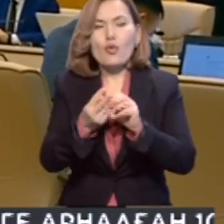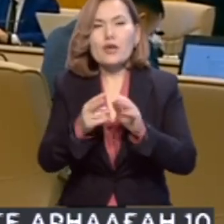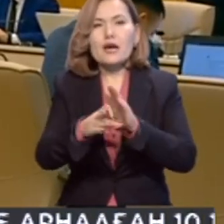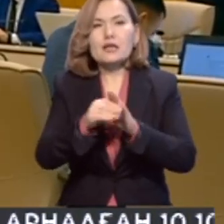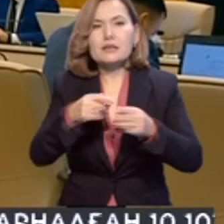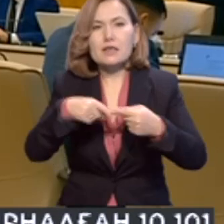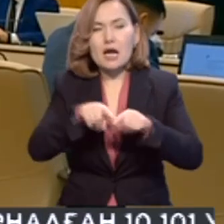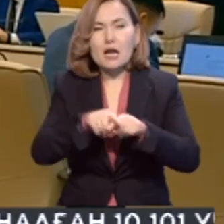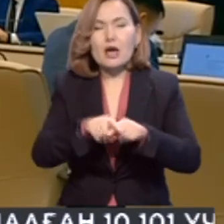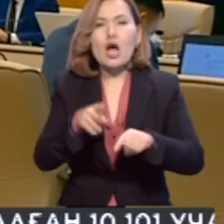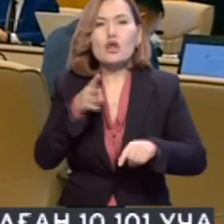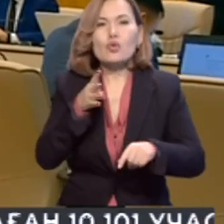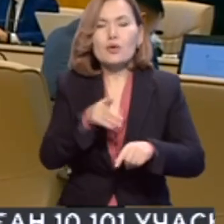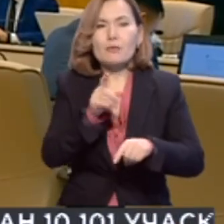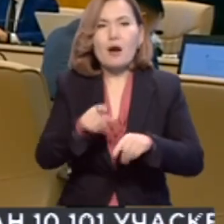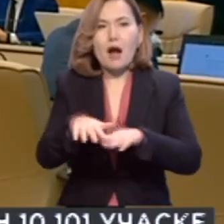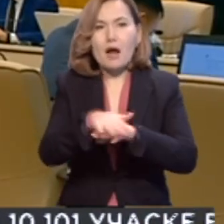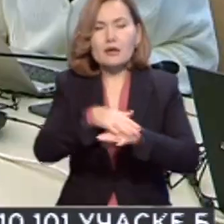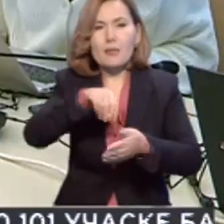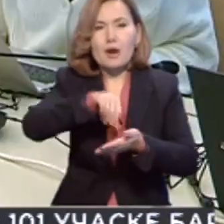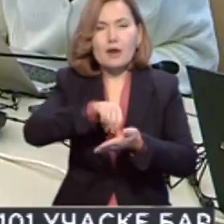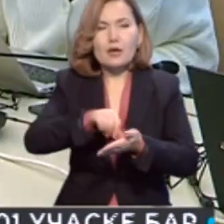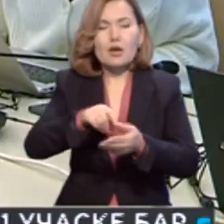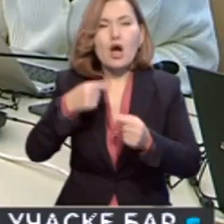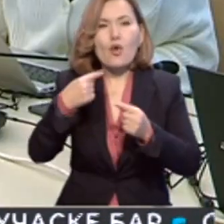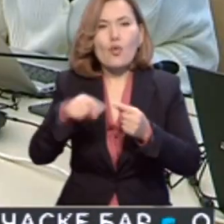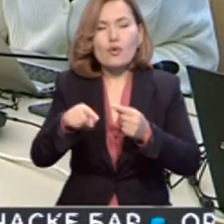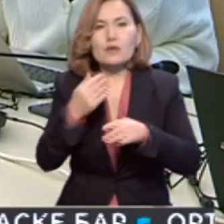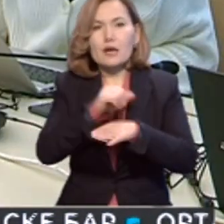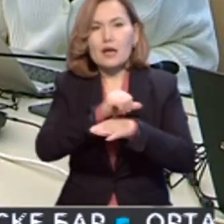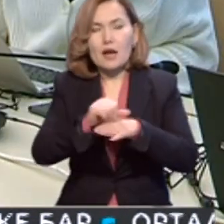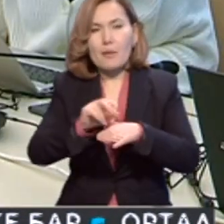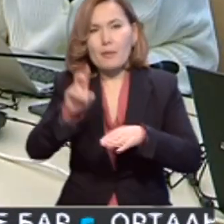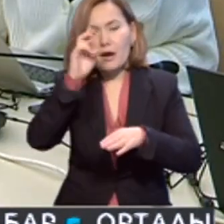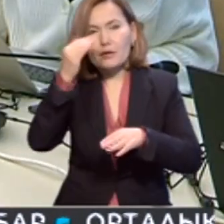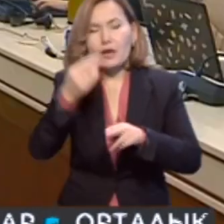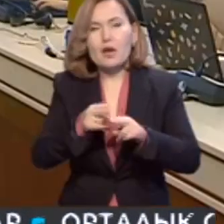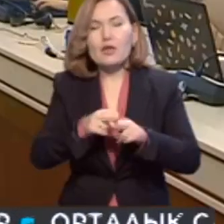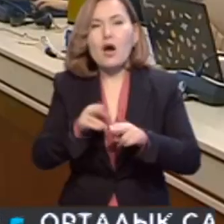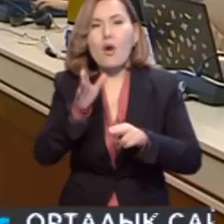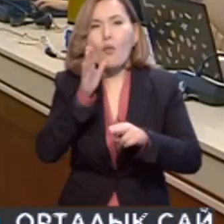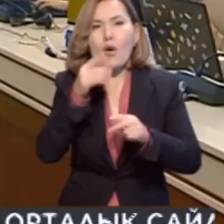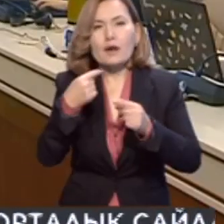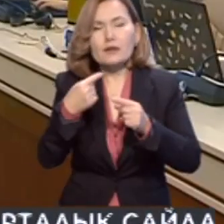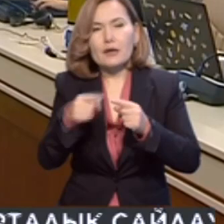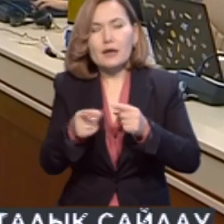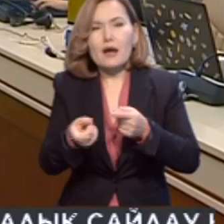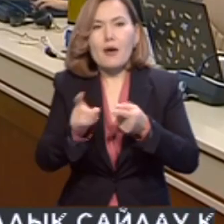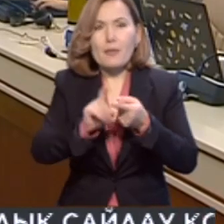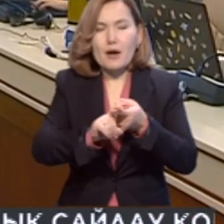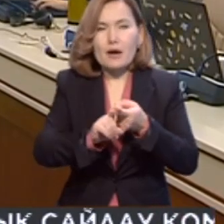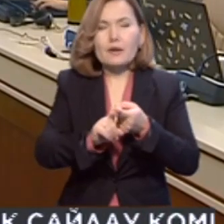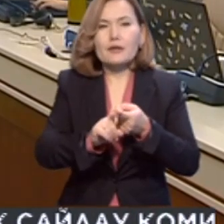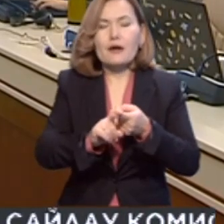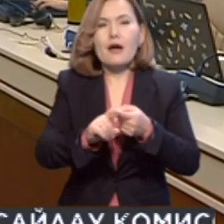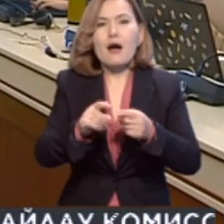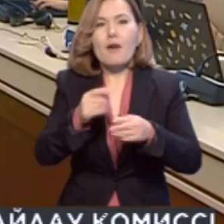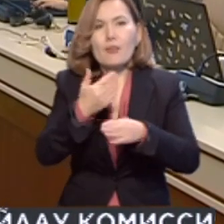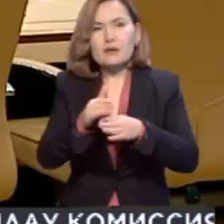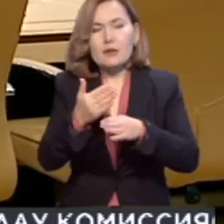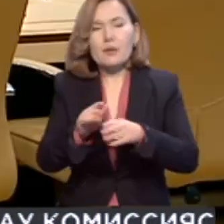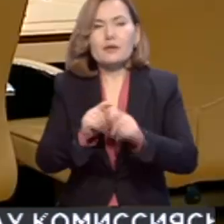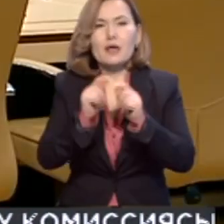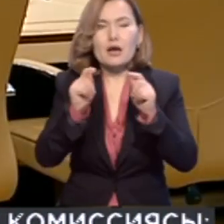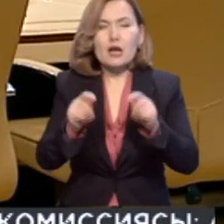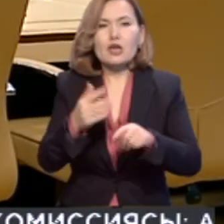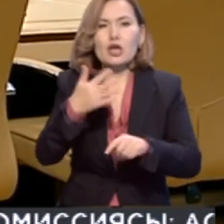4000-дай отандасымыз дауыс бермек, ал өзге елдердегі сайлау учаскелері уақыт айырмашылығына байланысты кезек-кезек ашыла береді. Жалпы